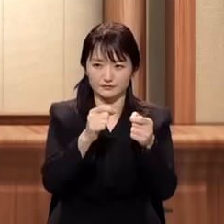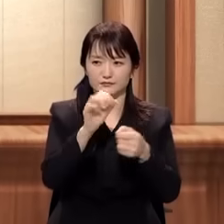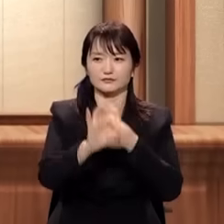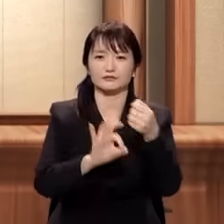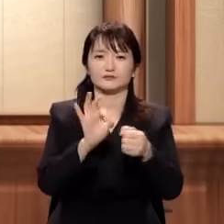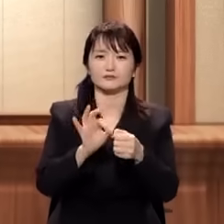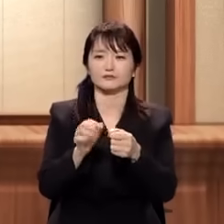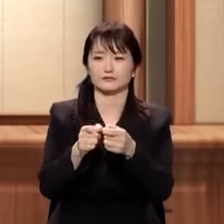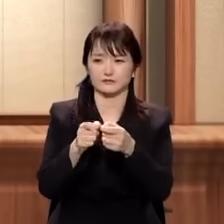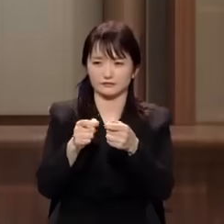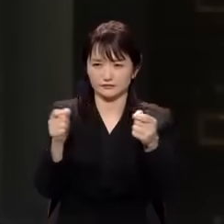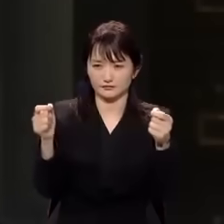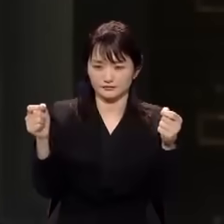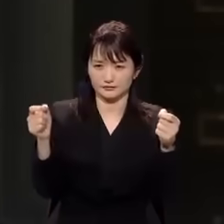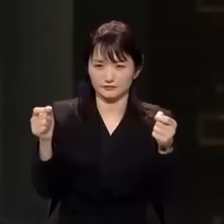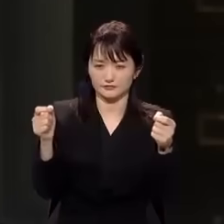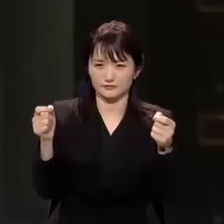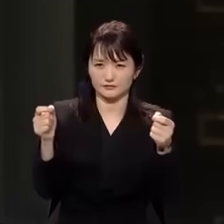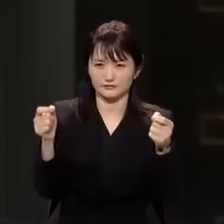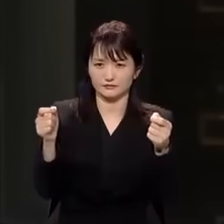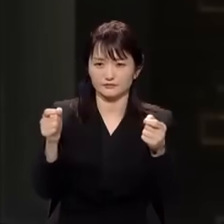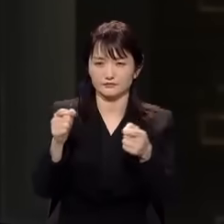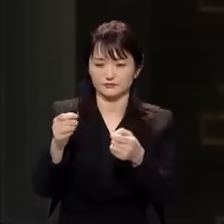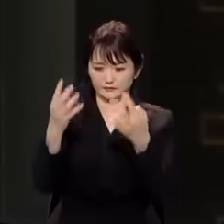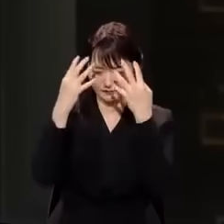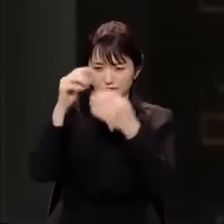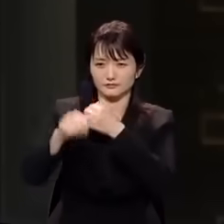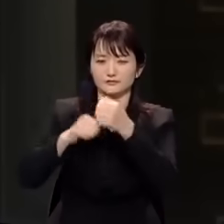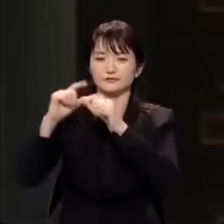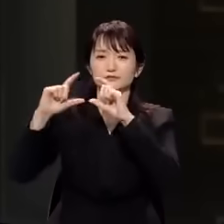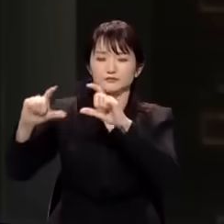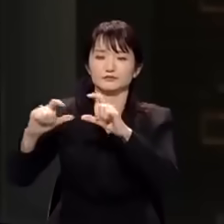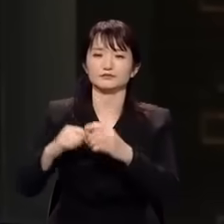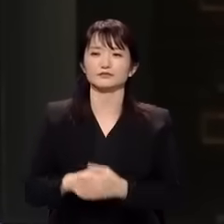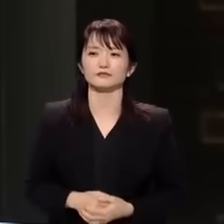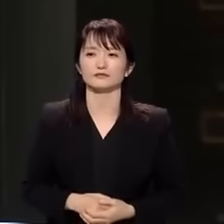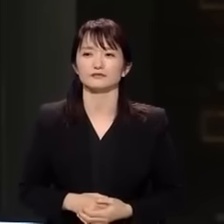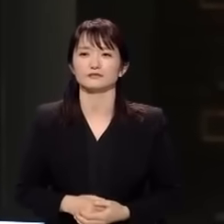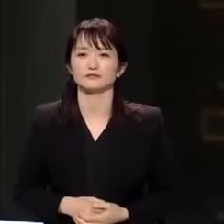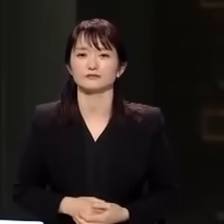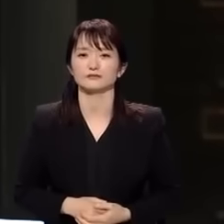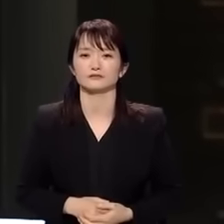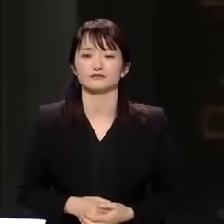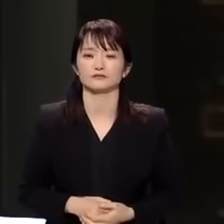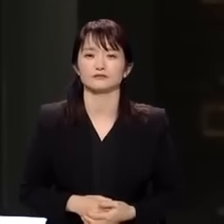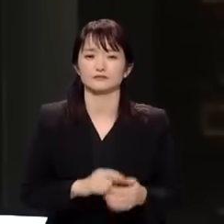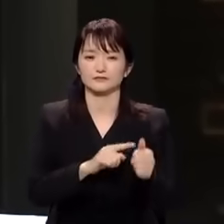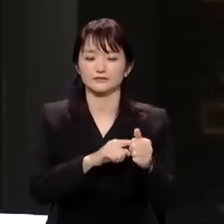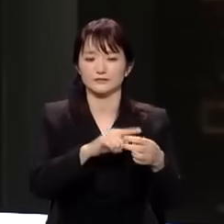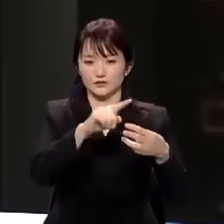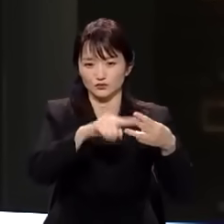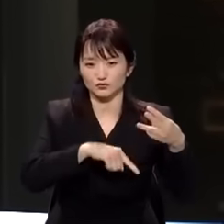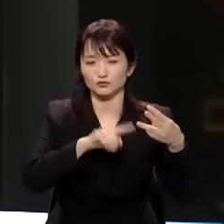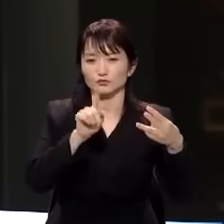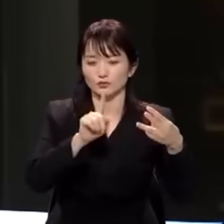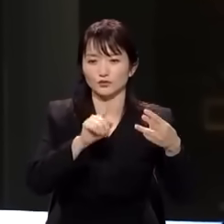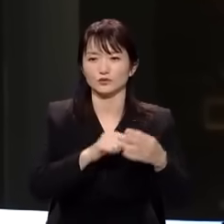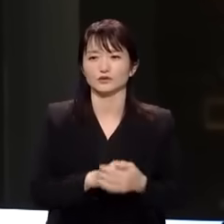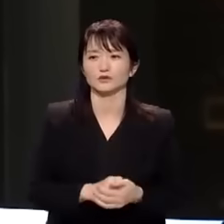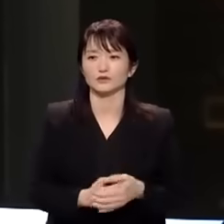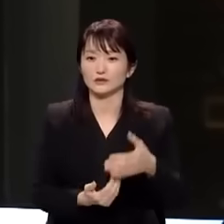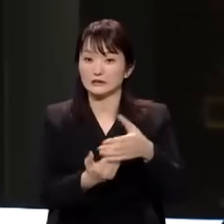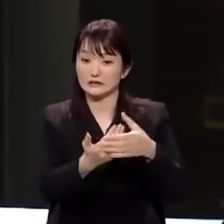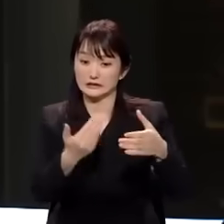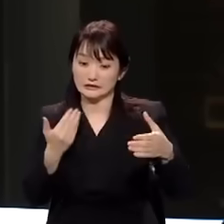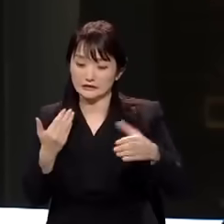선고했습니다 아이 녀석 윤모 윤모 사건 직전에 말이죠 또 다른